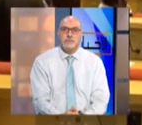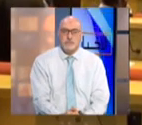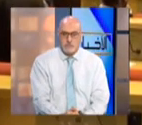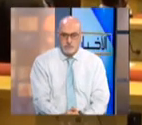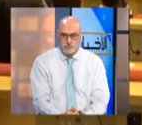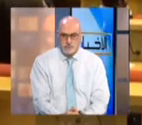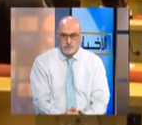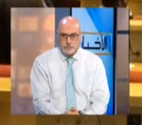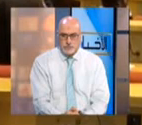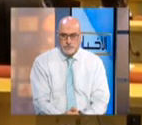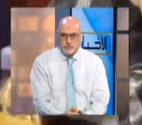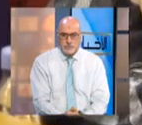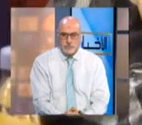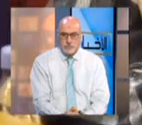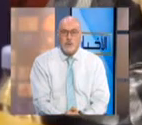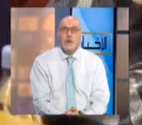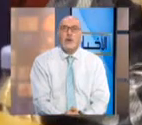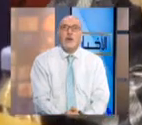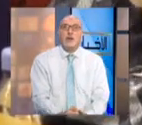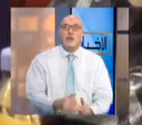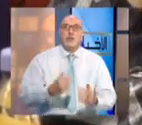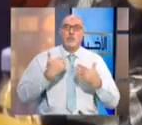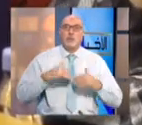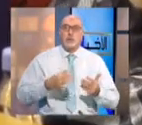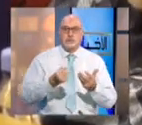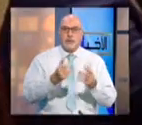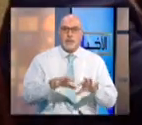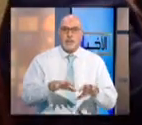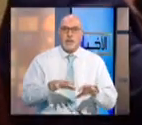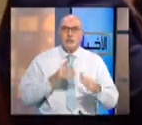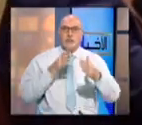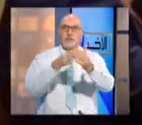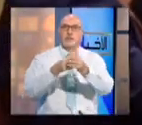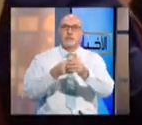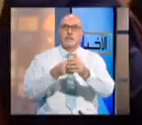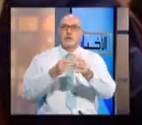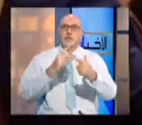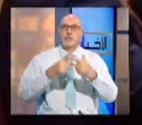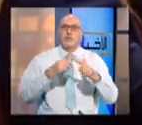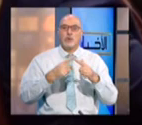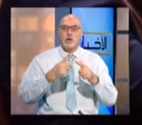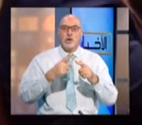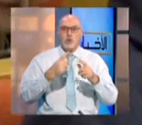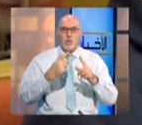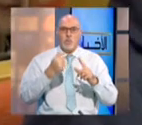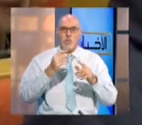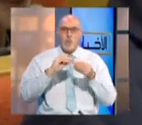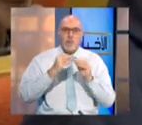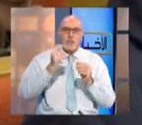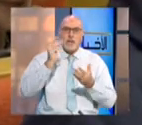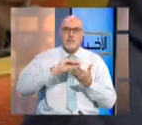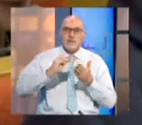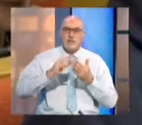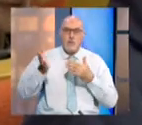من جهته دعا ممثل مجلس الشيوخ الفرنسي في هذا اللقاء إلى تفعيل الدبلوماسية البرلمانية بغض النظر عن الجدل الناجم